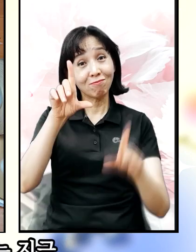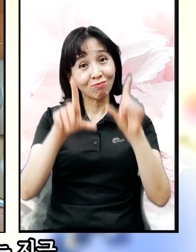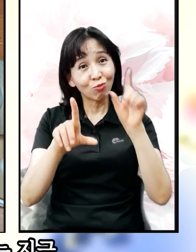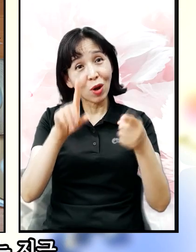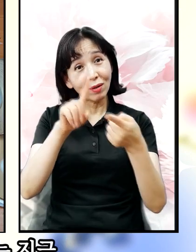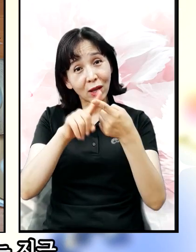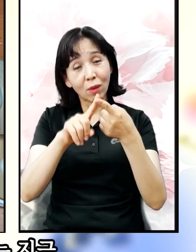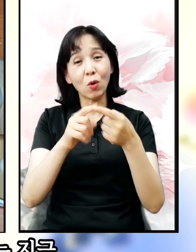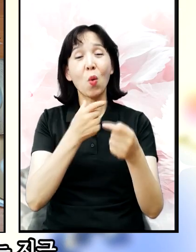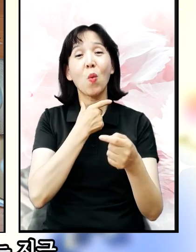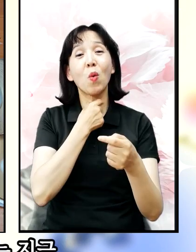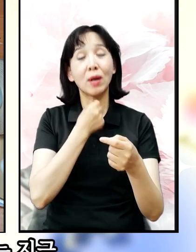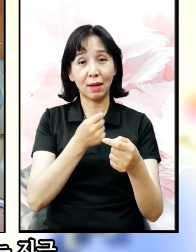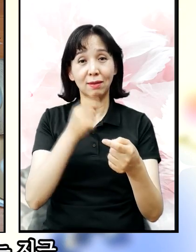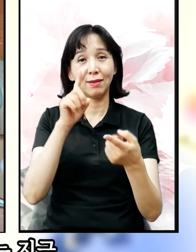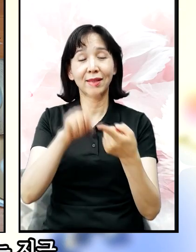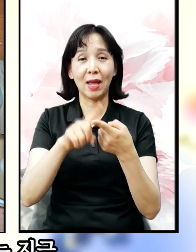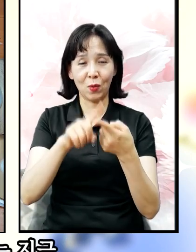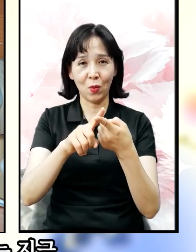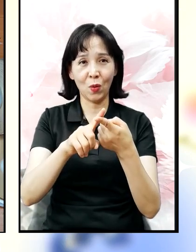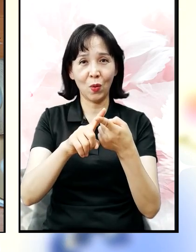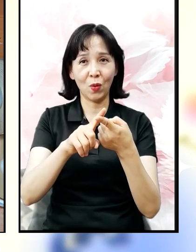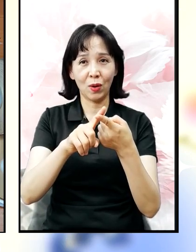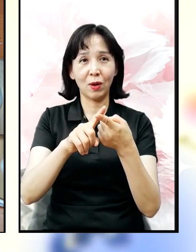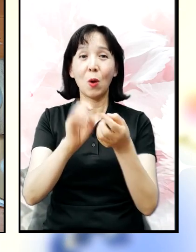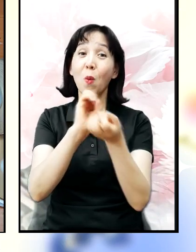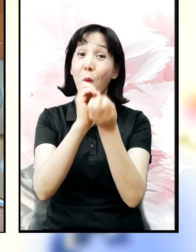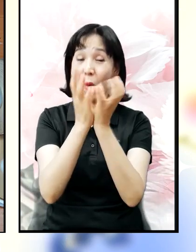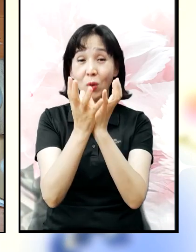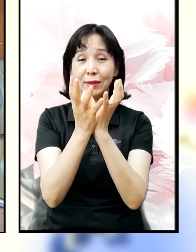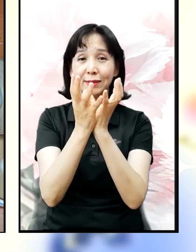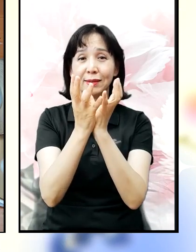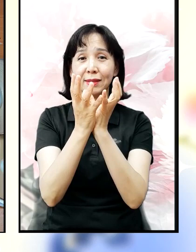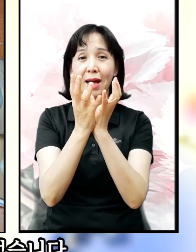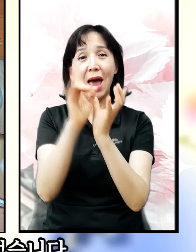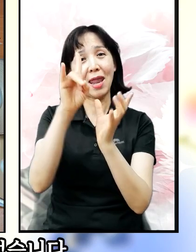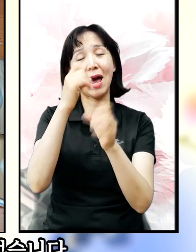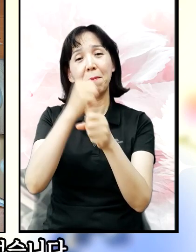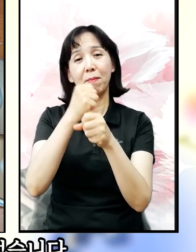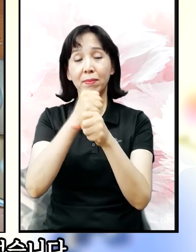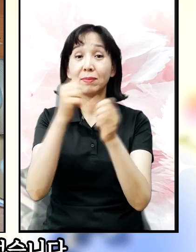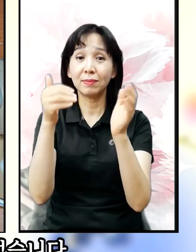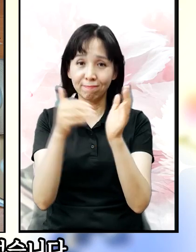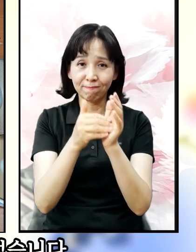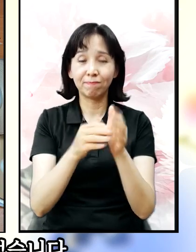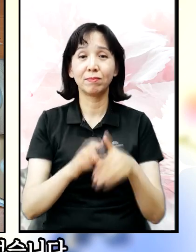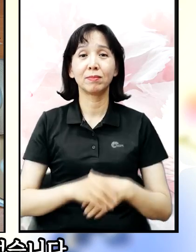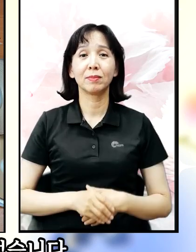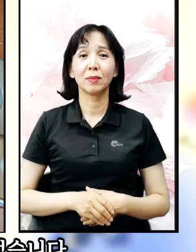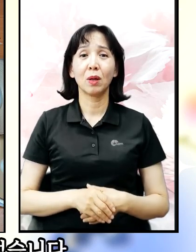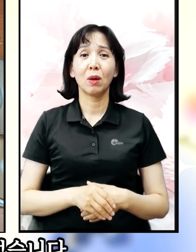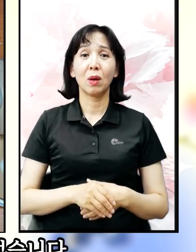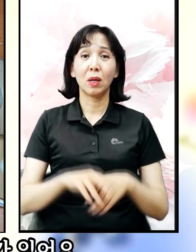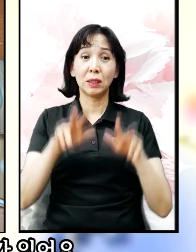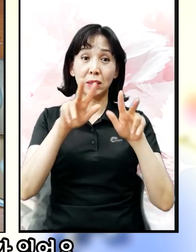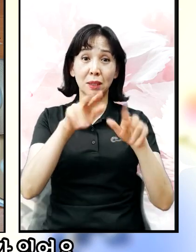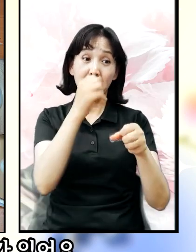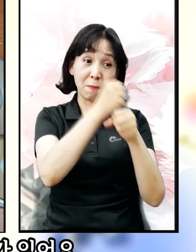자, 이렇게 하면은 우리가 원하는 지금 리스트에 장식을 해줄 장미꽃 한 송이가 완성이